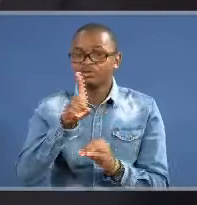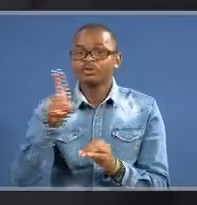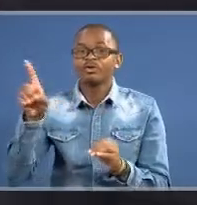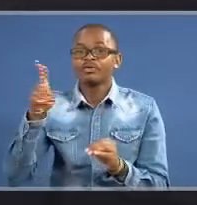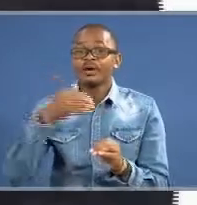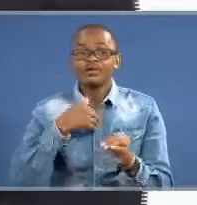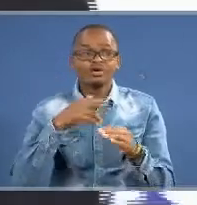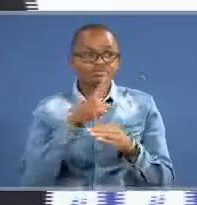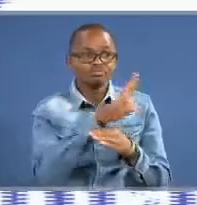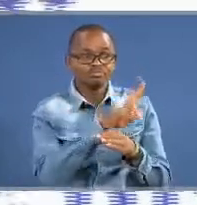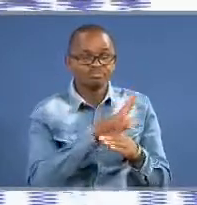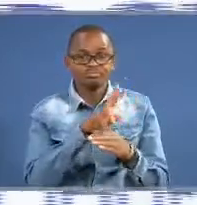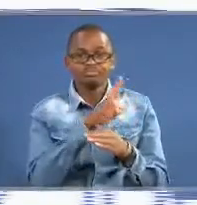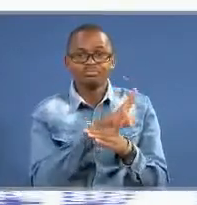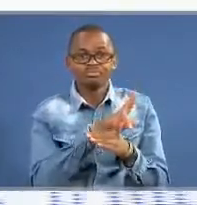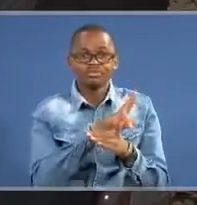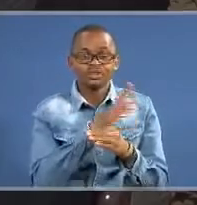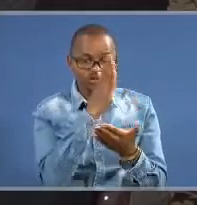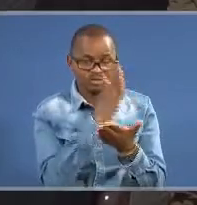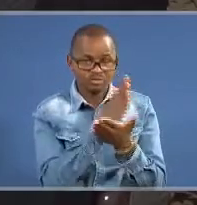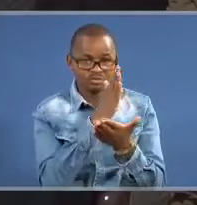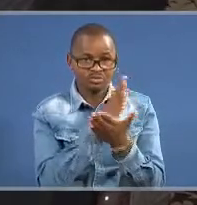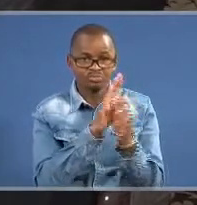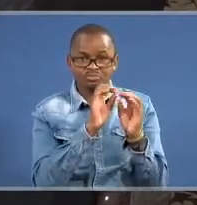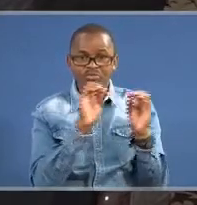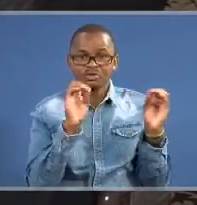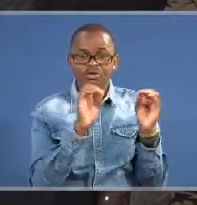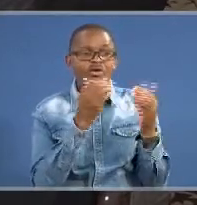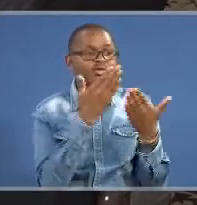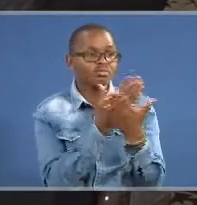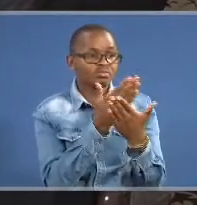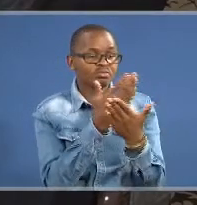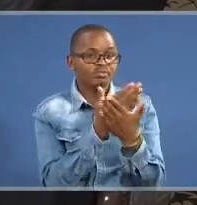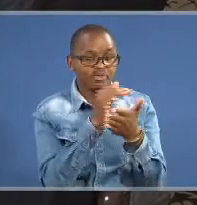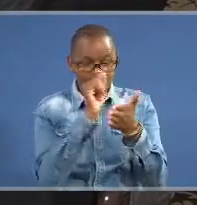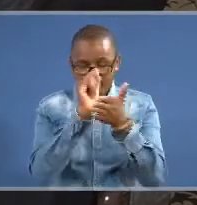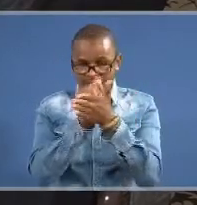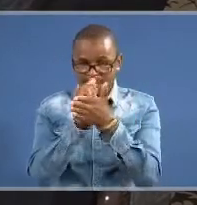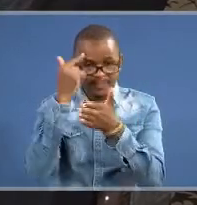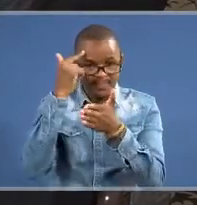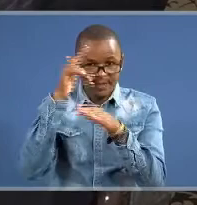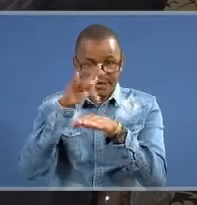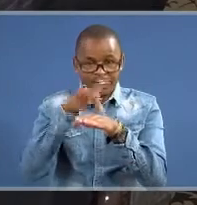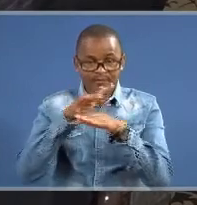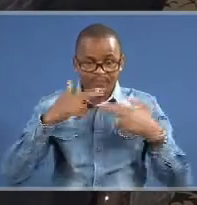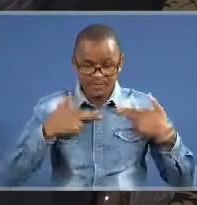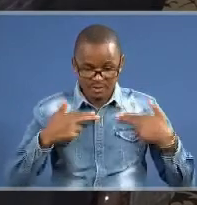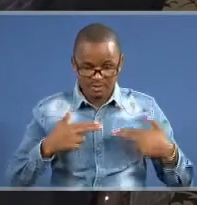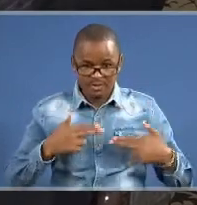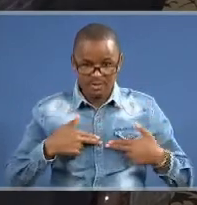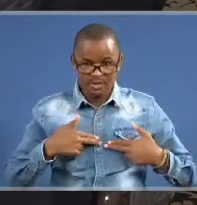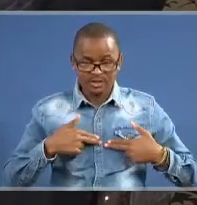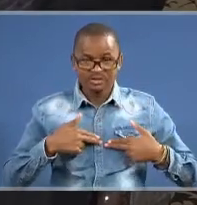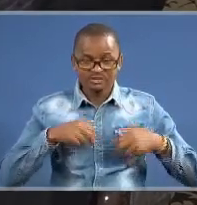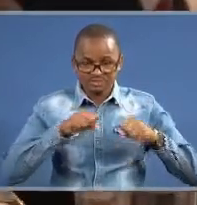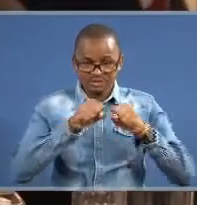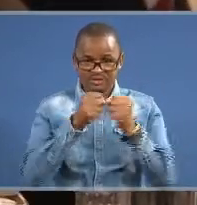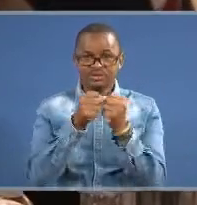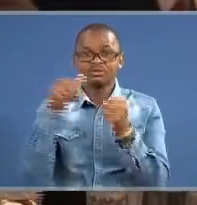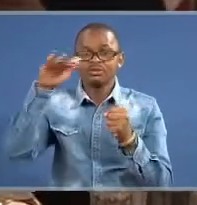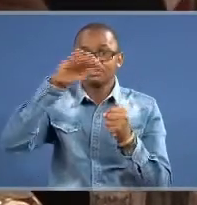ambao wanautumia ni ile nishati isiyoweza kudhibitiwa ambayo hudhuru afya na kuchafua